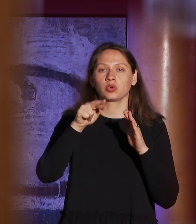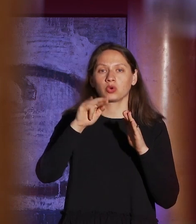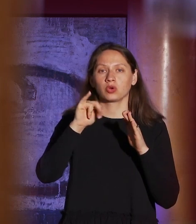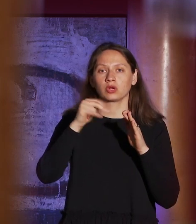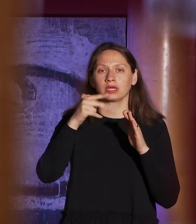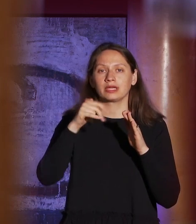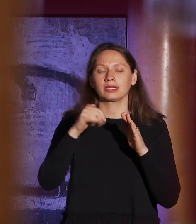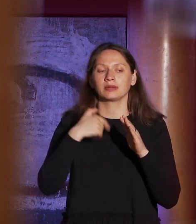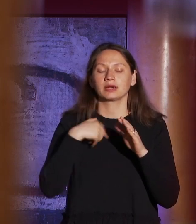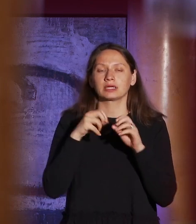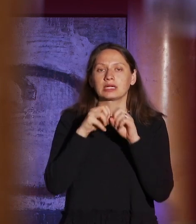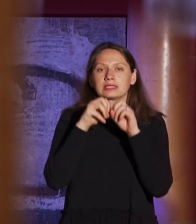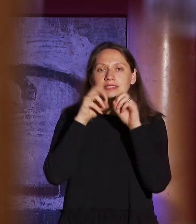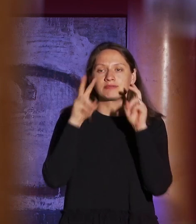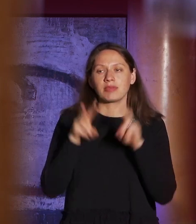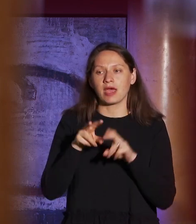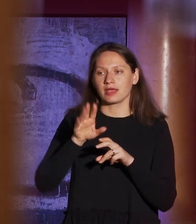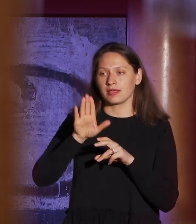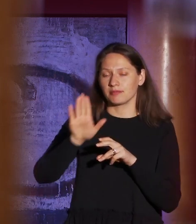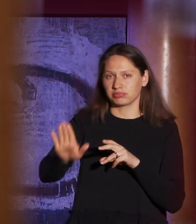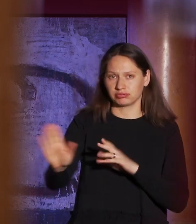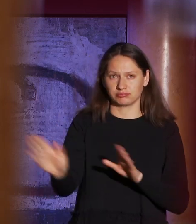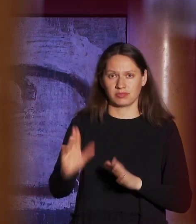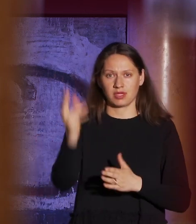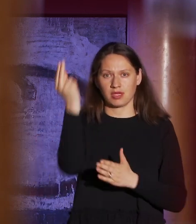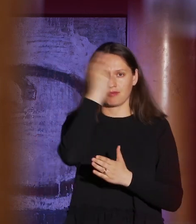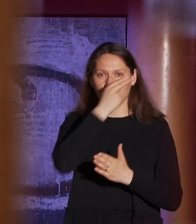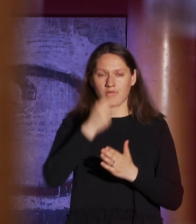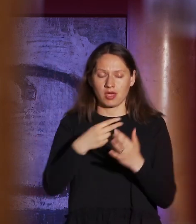kažkoks specializuotas. Nesąmonė.